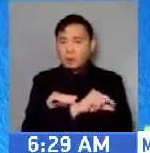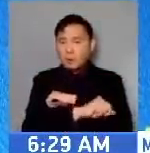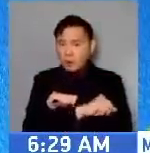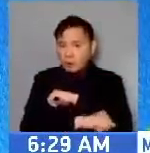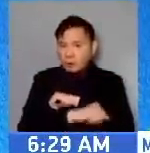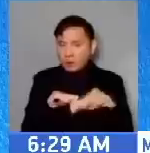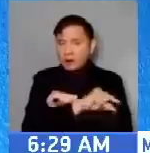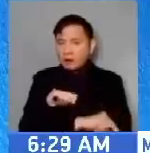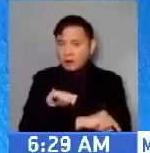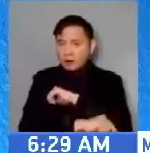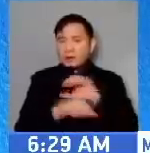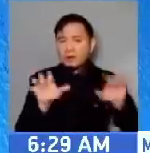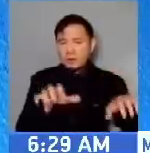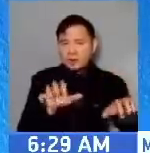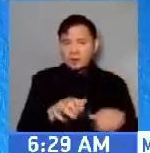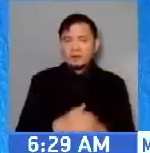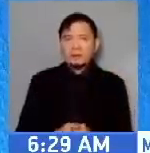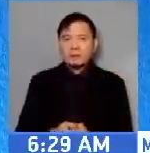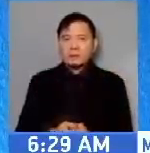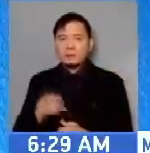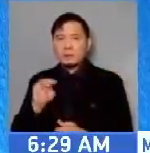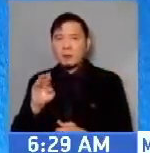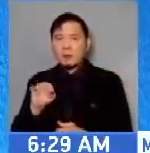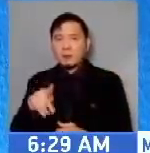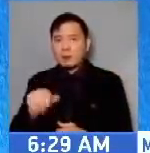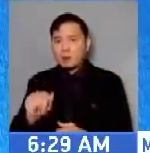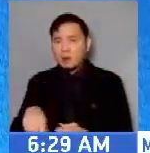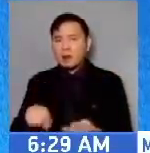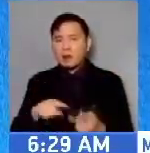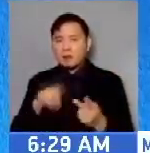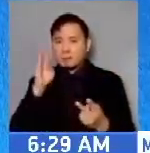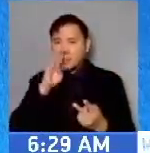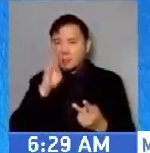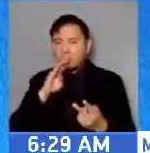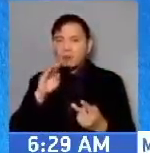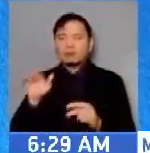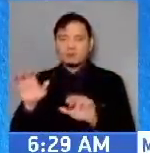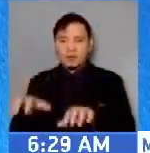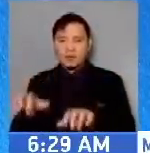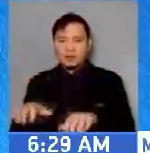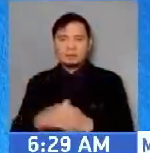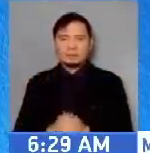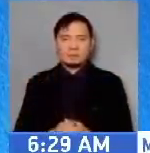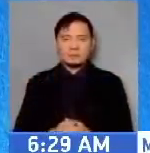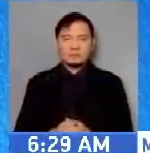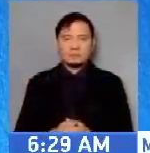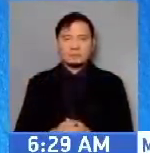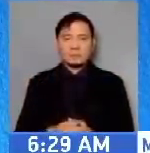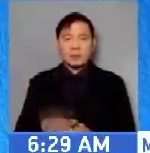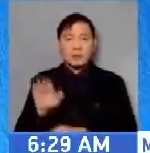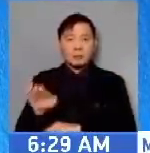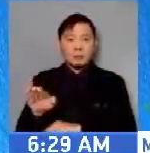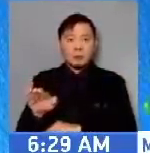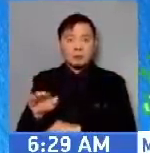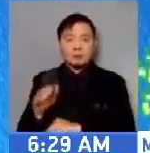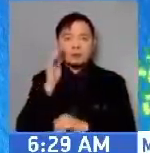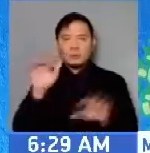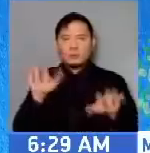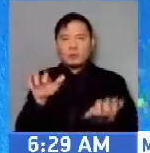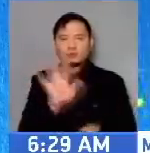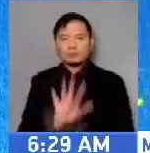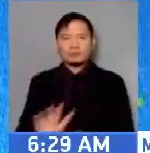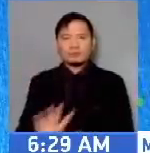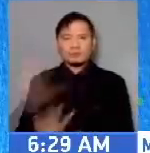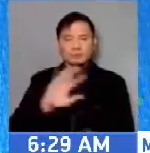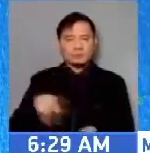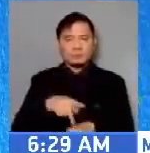mga rehiyon ng Mimaropa at Bicol ngayong umaga. Pagdating ng hapon, uulanin na ang malaking bahagi ng bansa. Posible